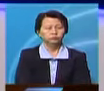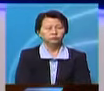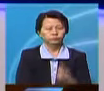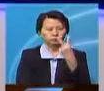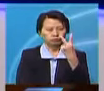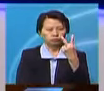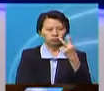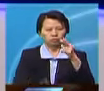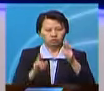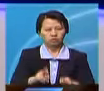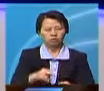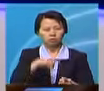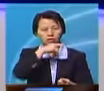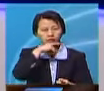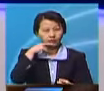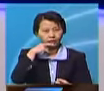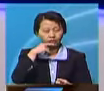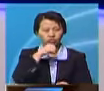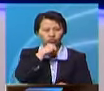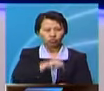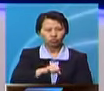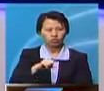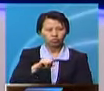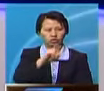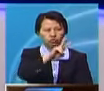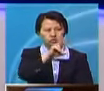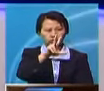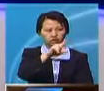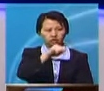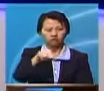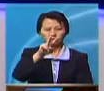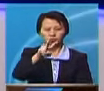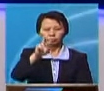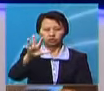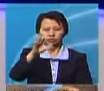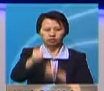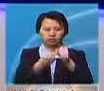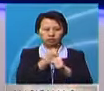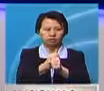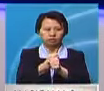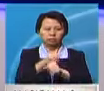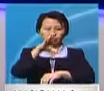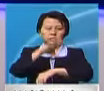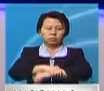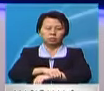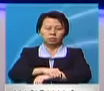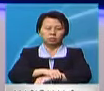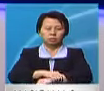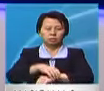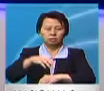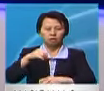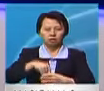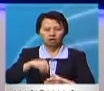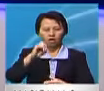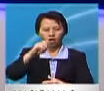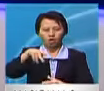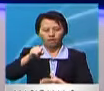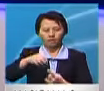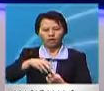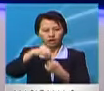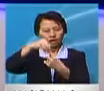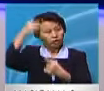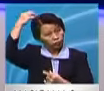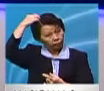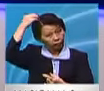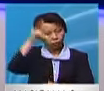Dua warga negara Rusia etnik Chechen berusia di antara 23 dan 25 tahun ditangkap dalam operasi khas di sekitar